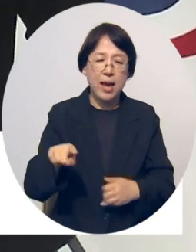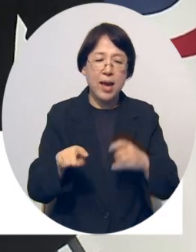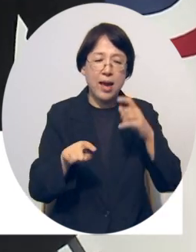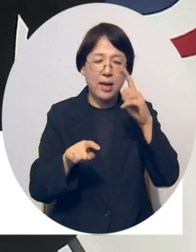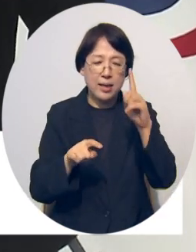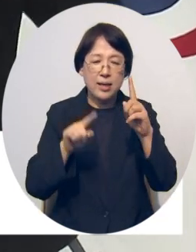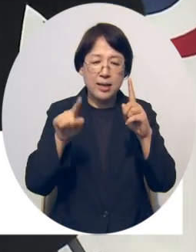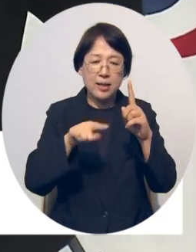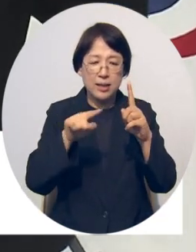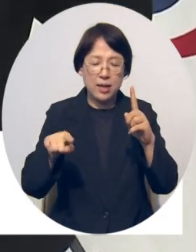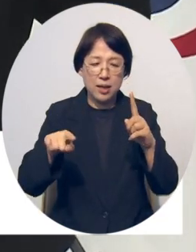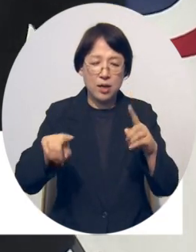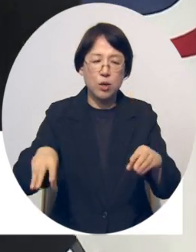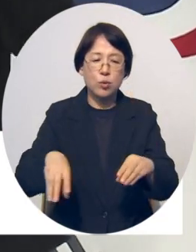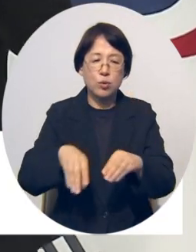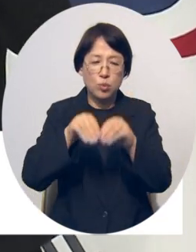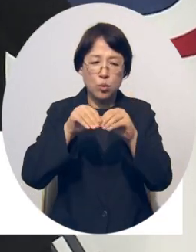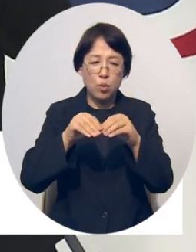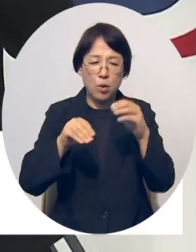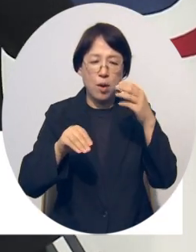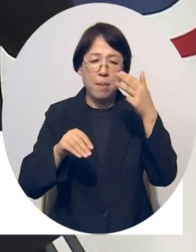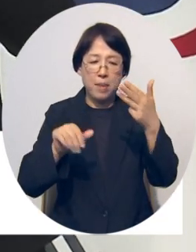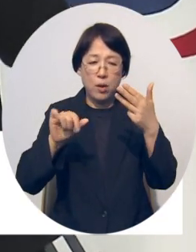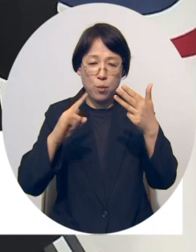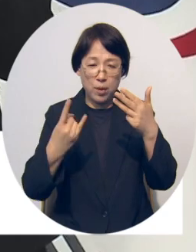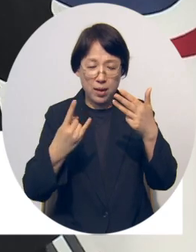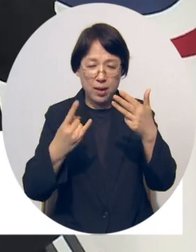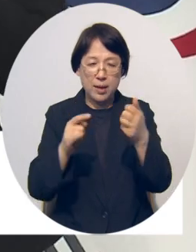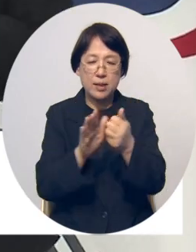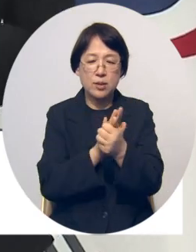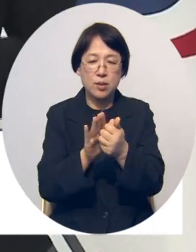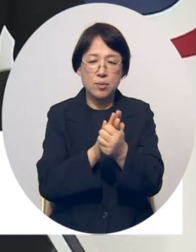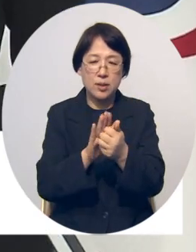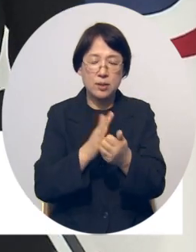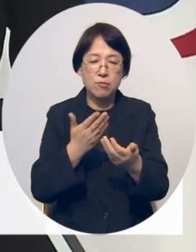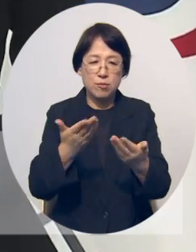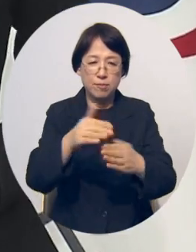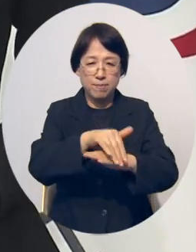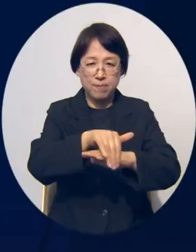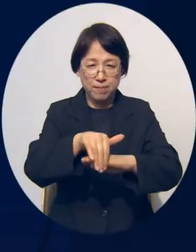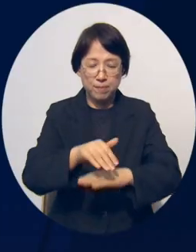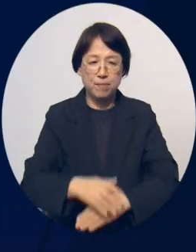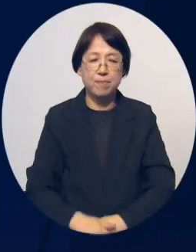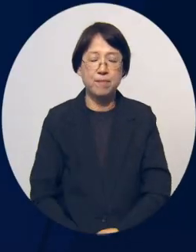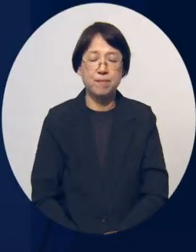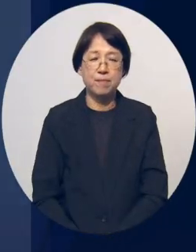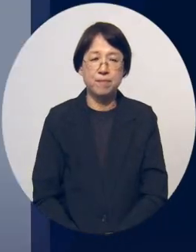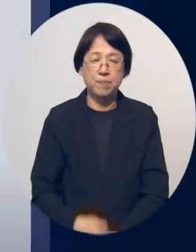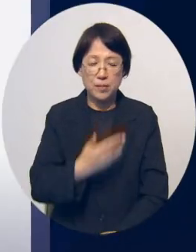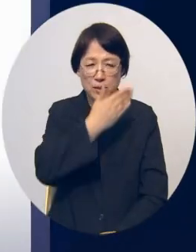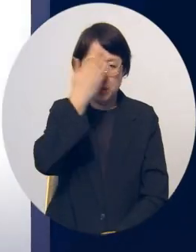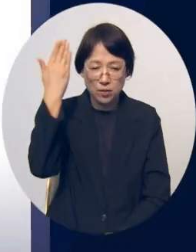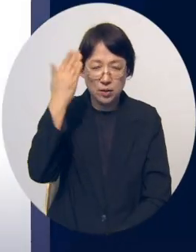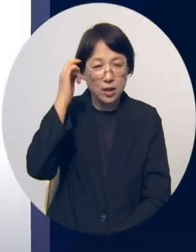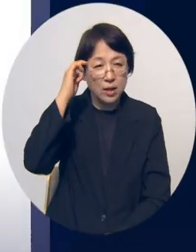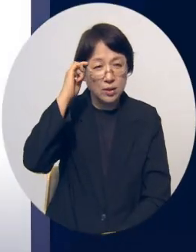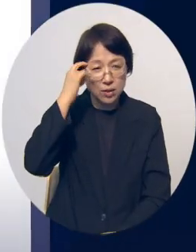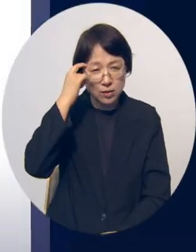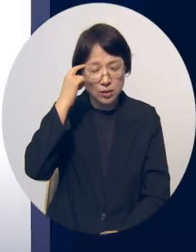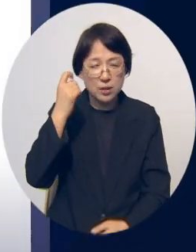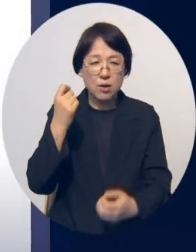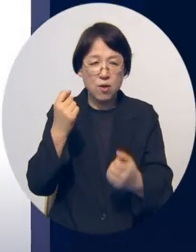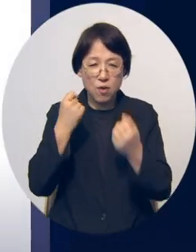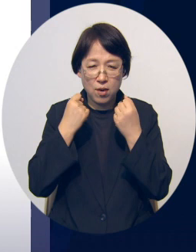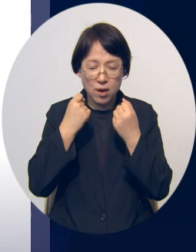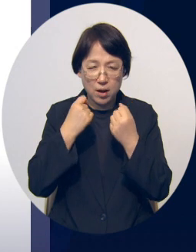총 8회기에 상담 서비스를 제공할 계획입니다 청년층의 정신건강 검진 주기는